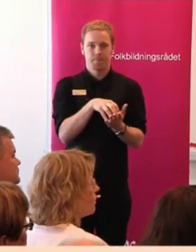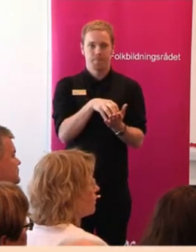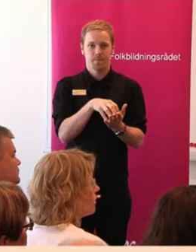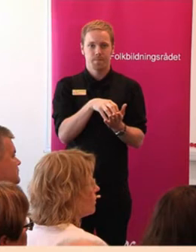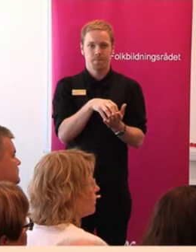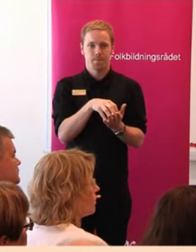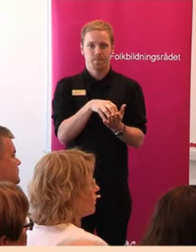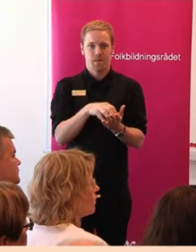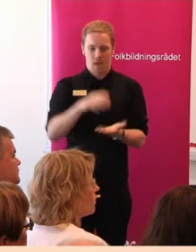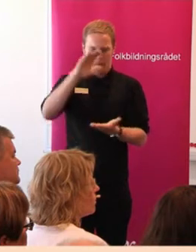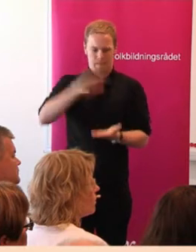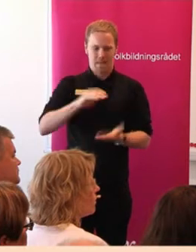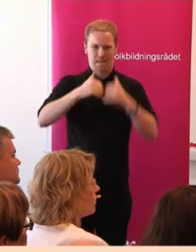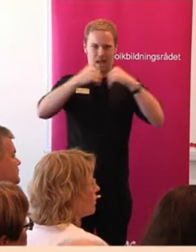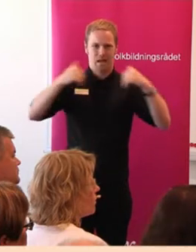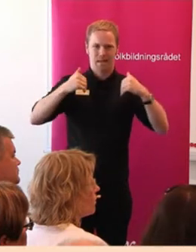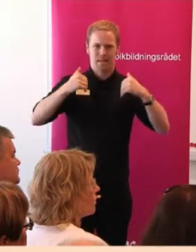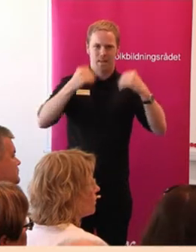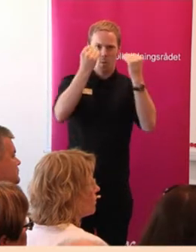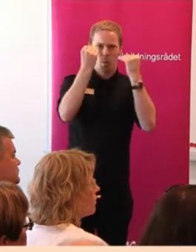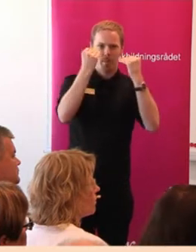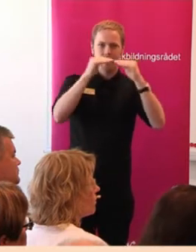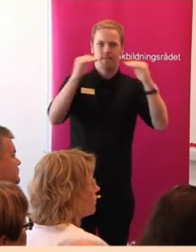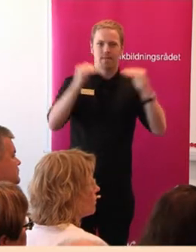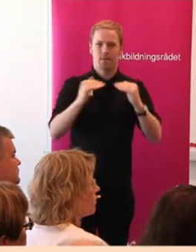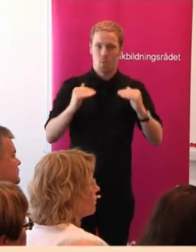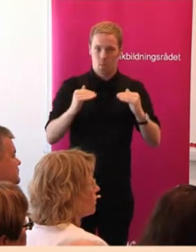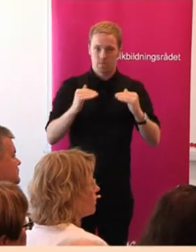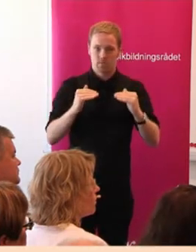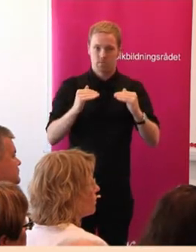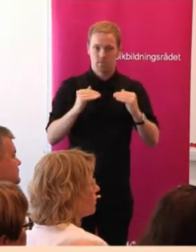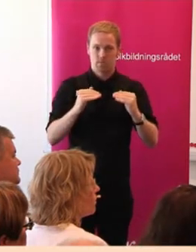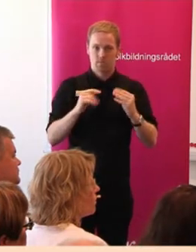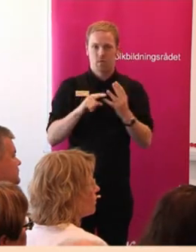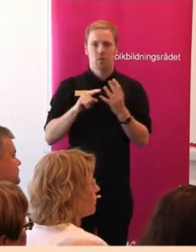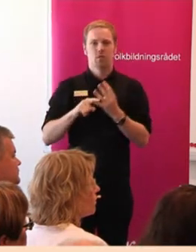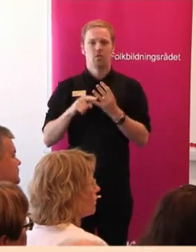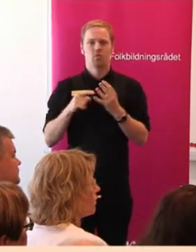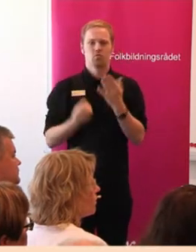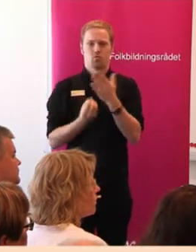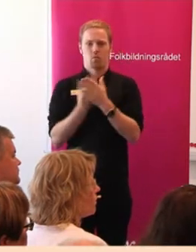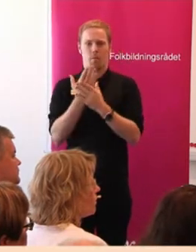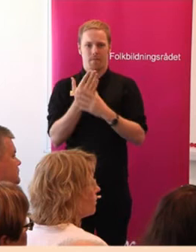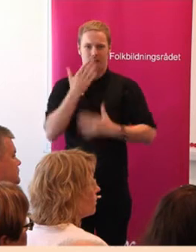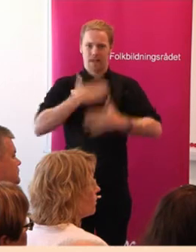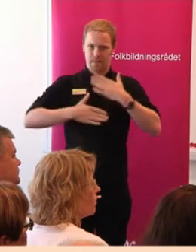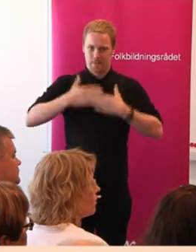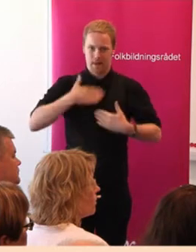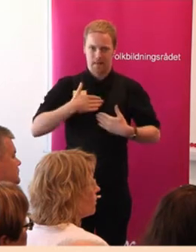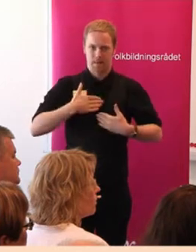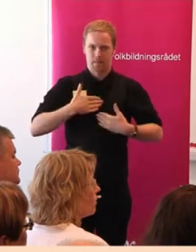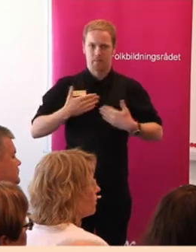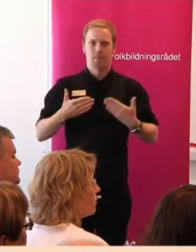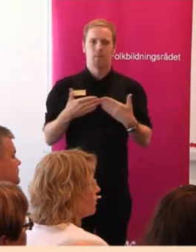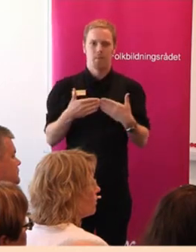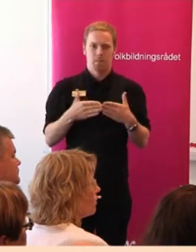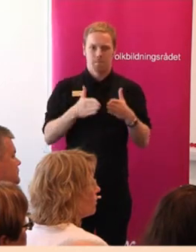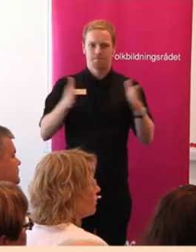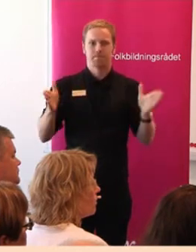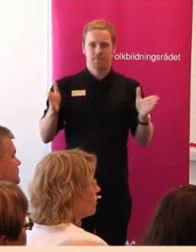Minska utbildningsklyftorna och skapa intresse och bredda för delaktighet.